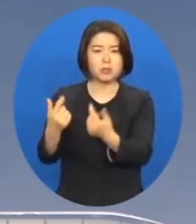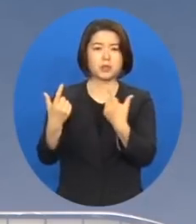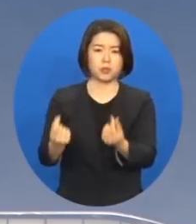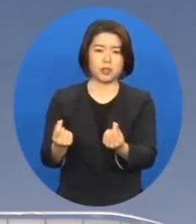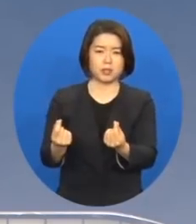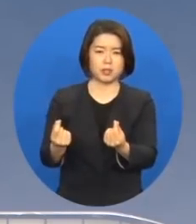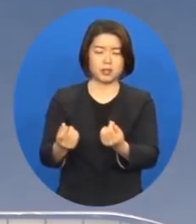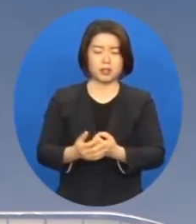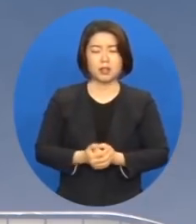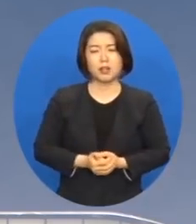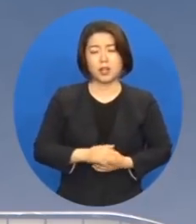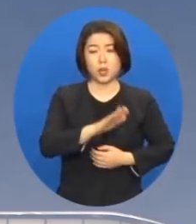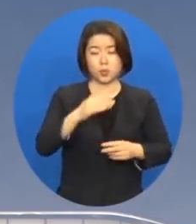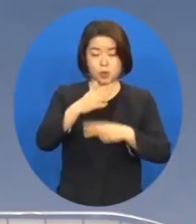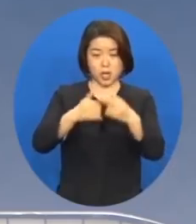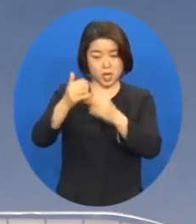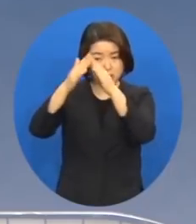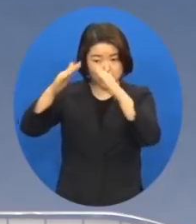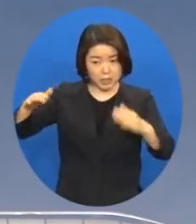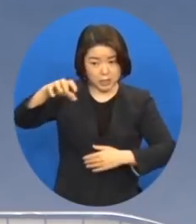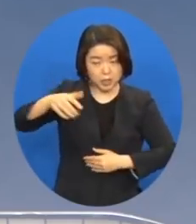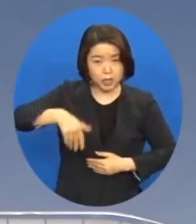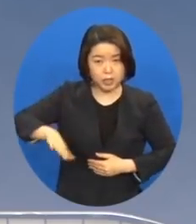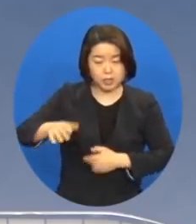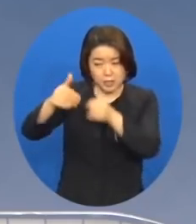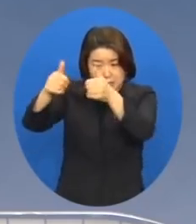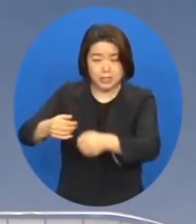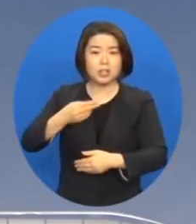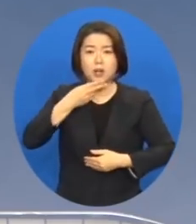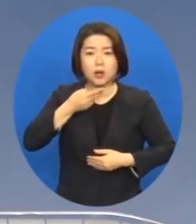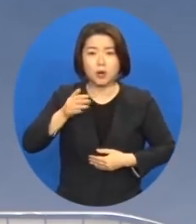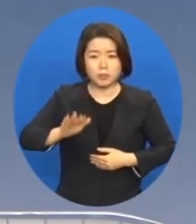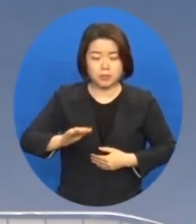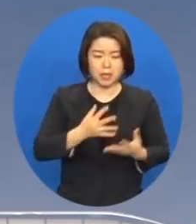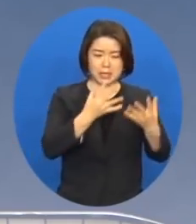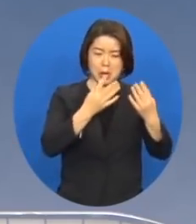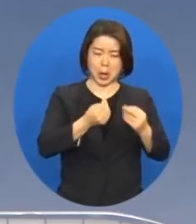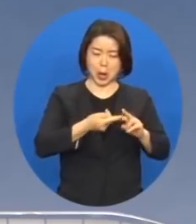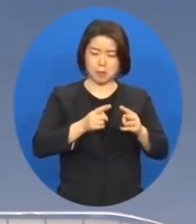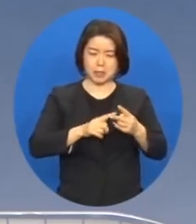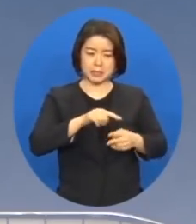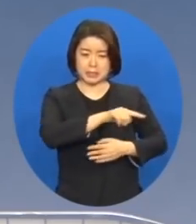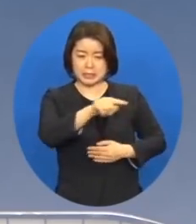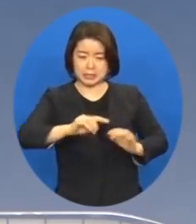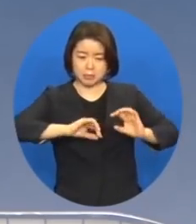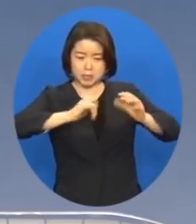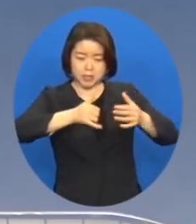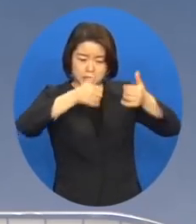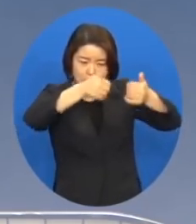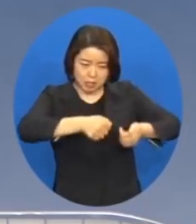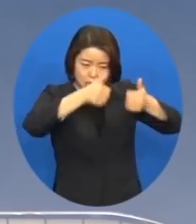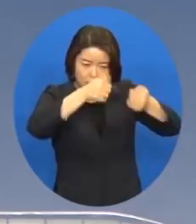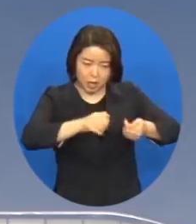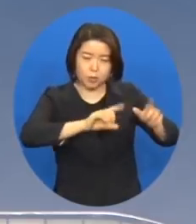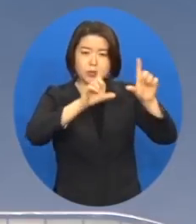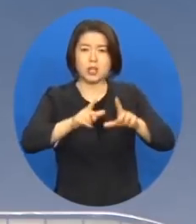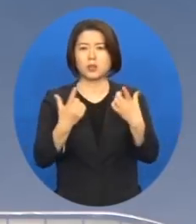우리가 신전에 가서 절은 안 해도 얼마든지 세상에 절하고 살 수 있어요.